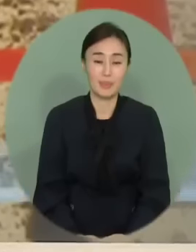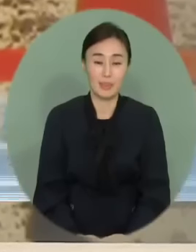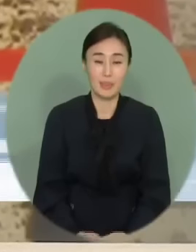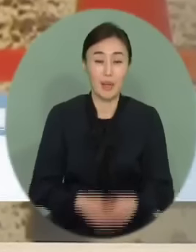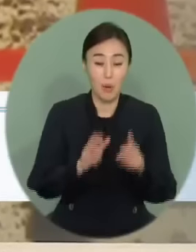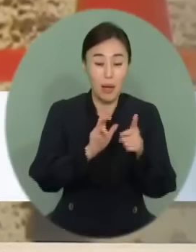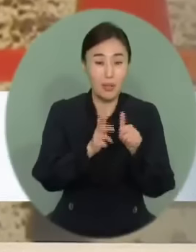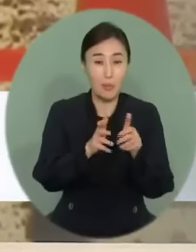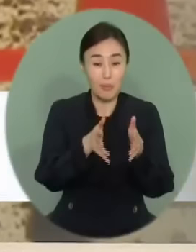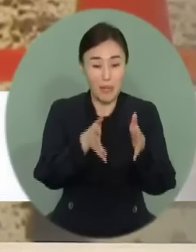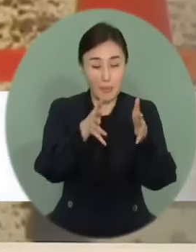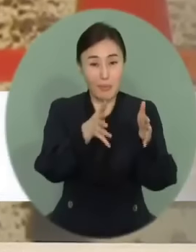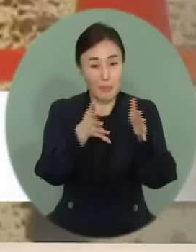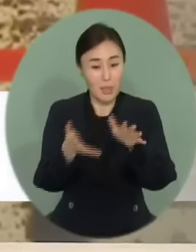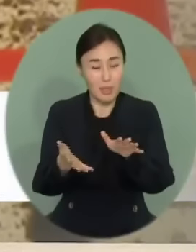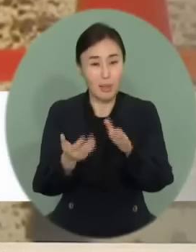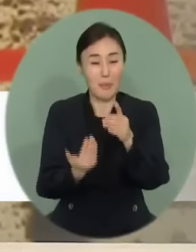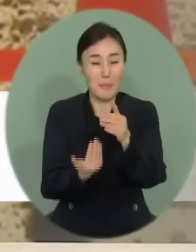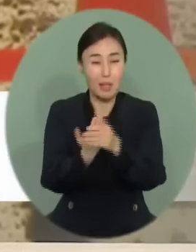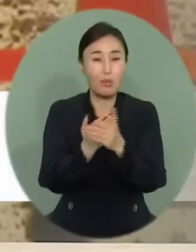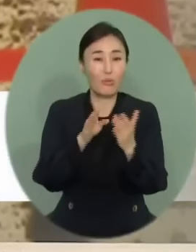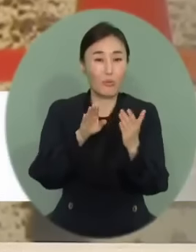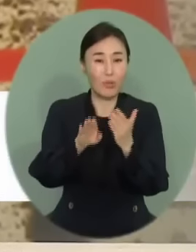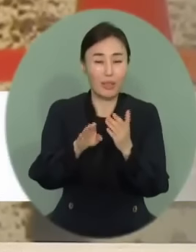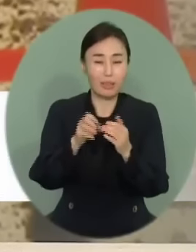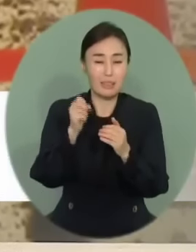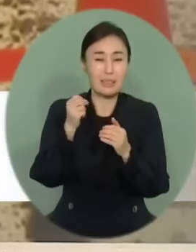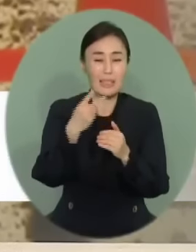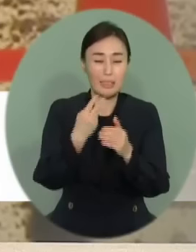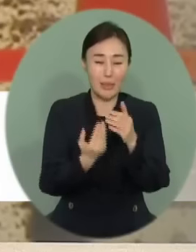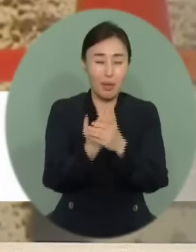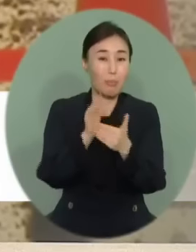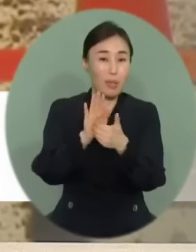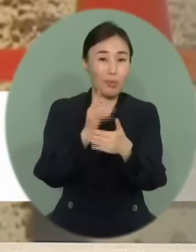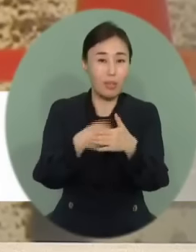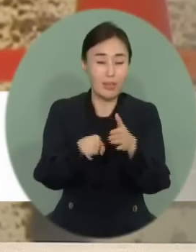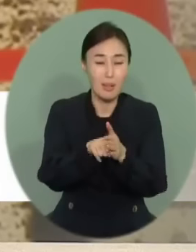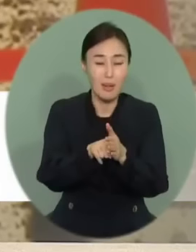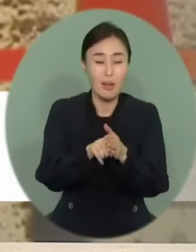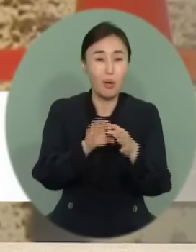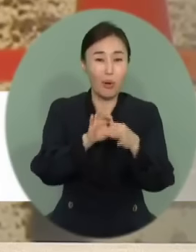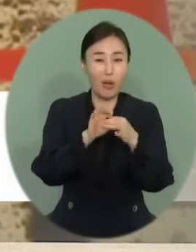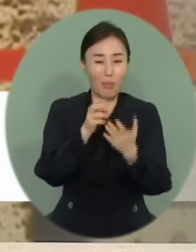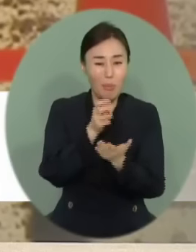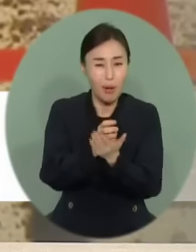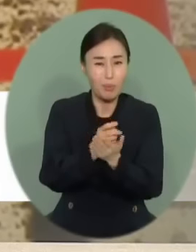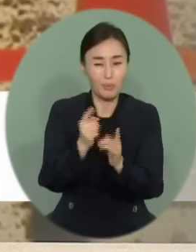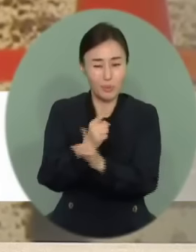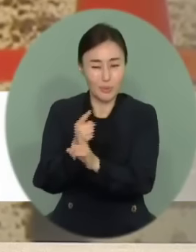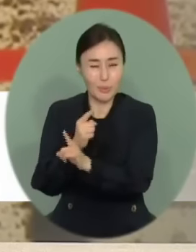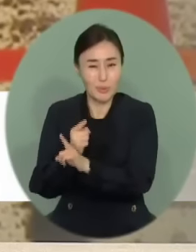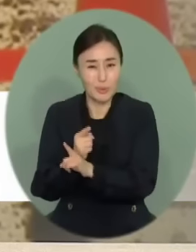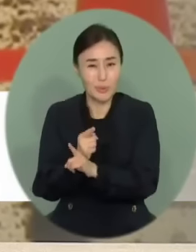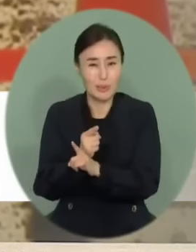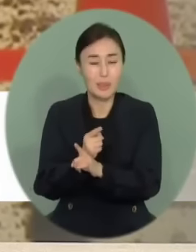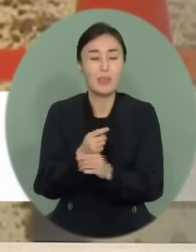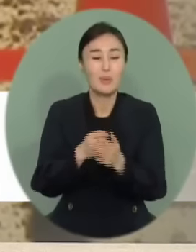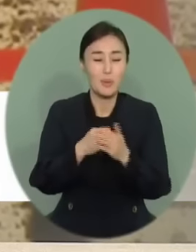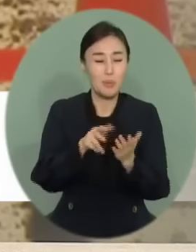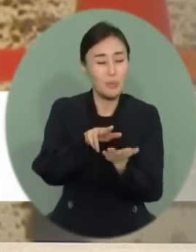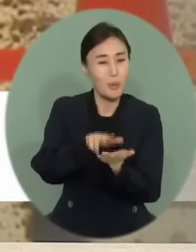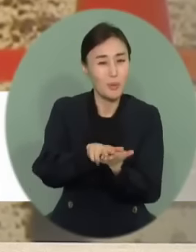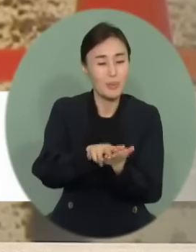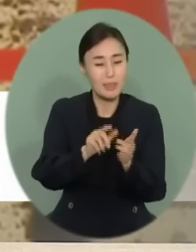화정 아이파크 붕괴 참사가 발생한 이후 재발을 막기 위해 관련 법 개정안과 조례가 있따라 나왔습니다